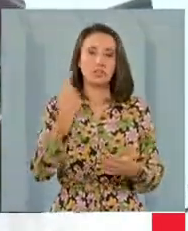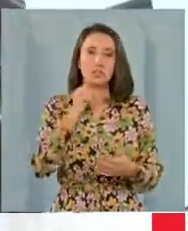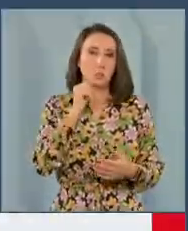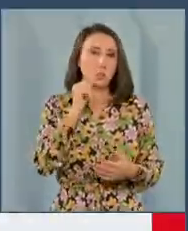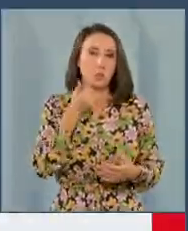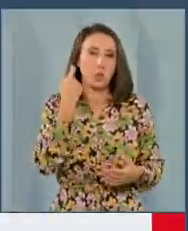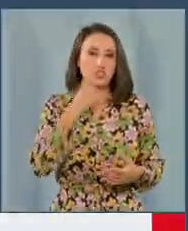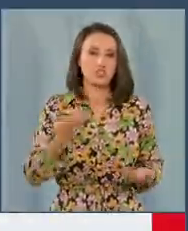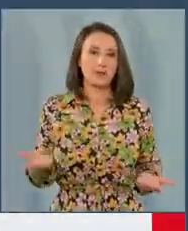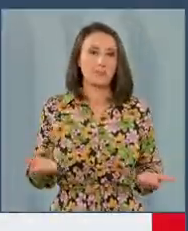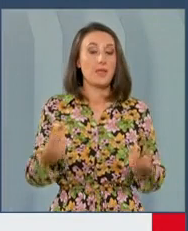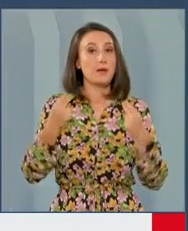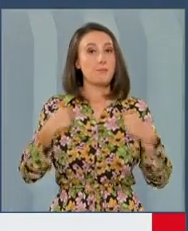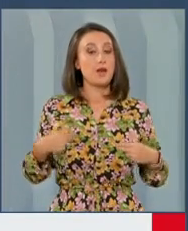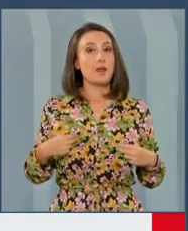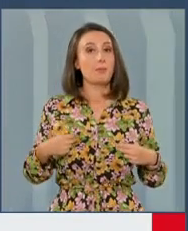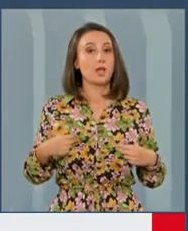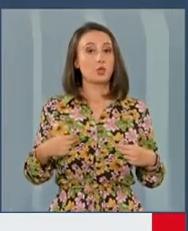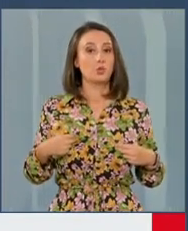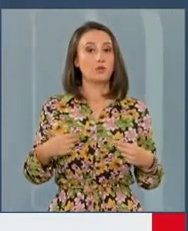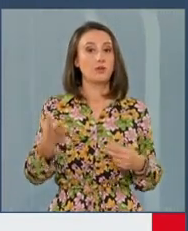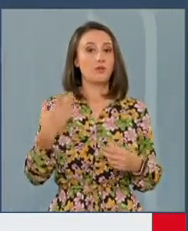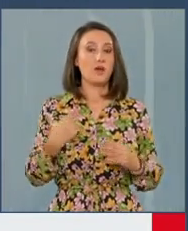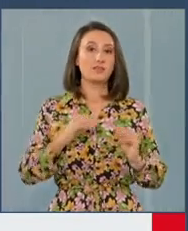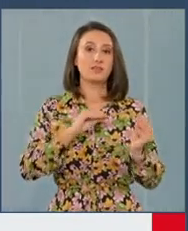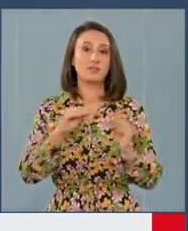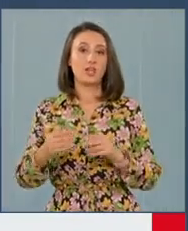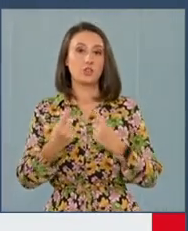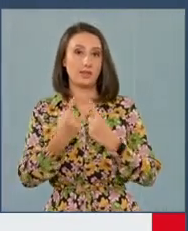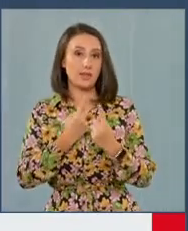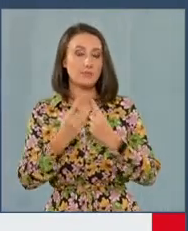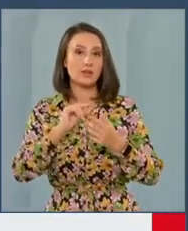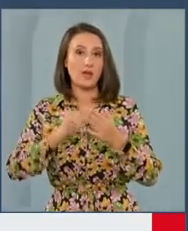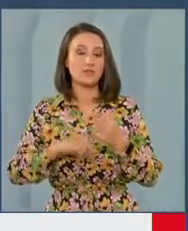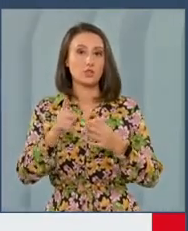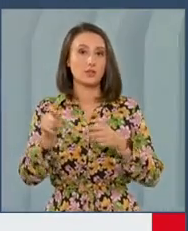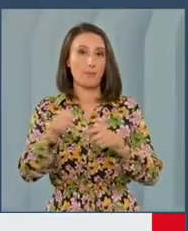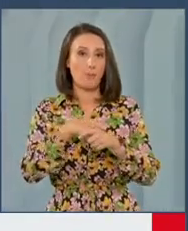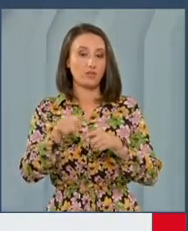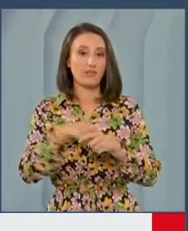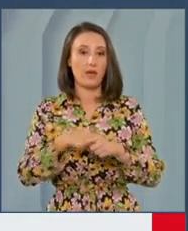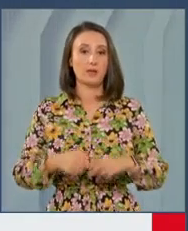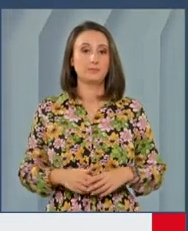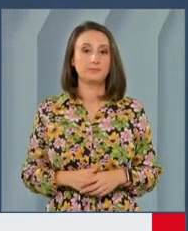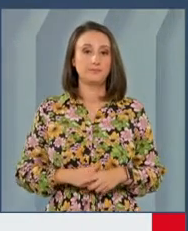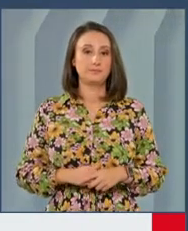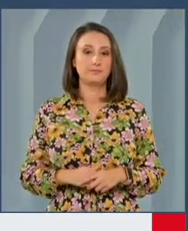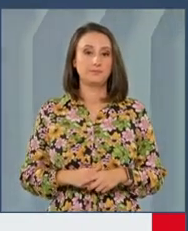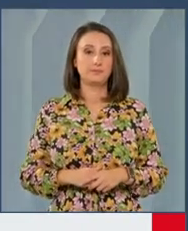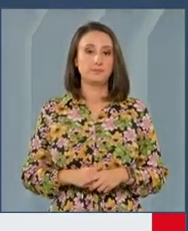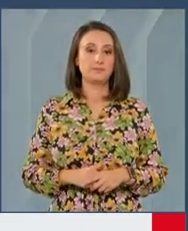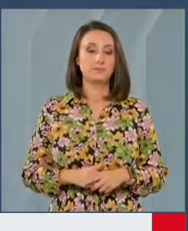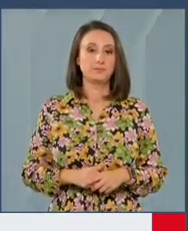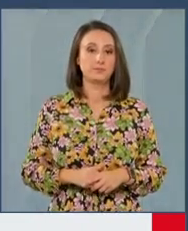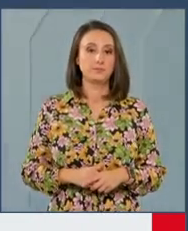nu le știa. Parlamentul va trece la dezbatere și la avizarea acestui amendament, care, de